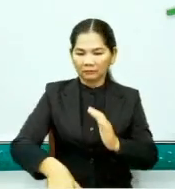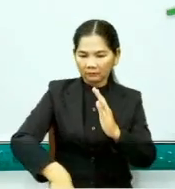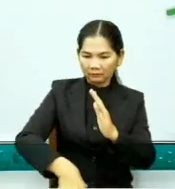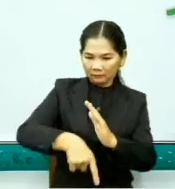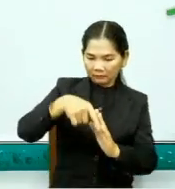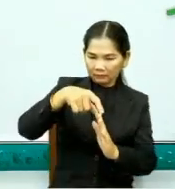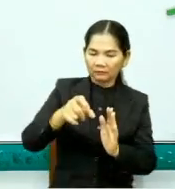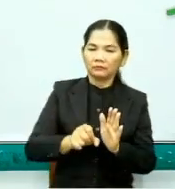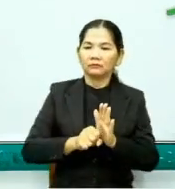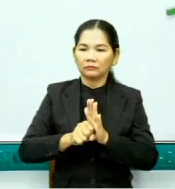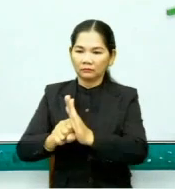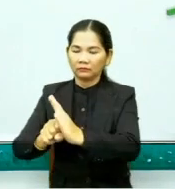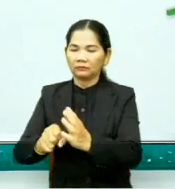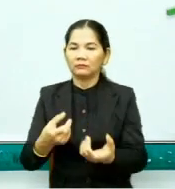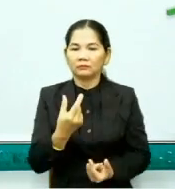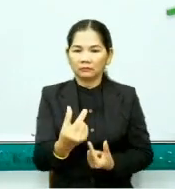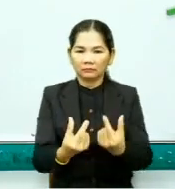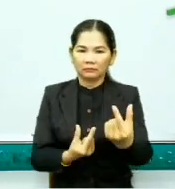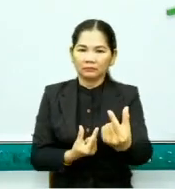ca tăng lúa